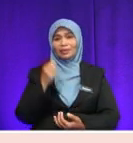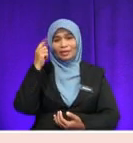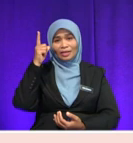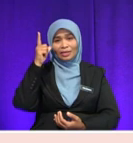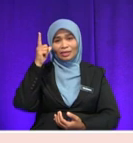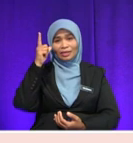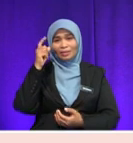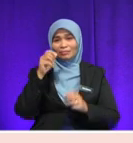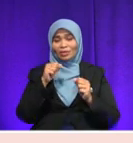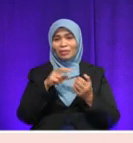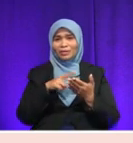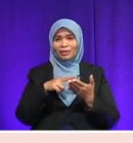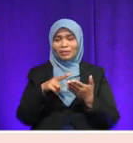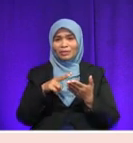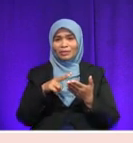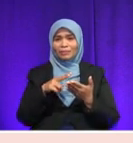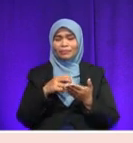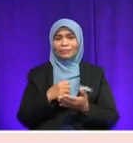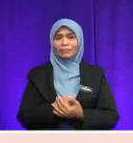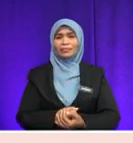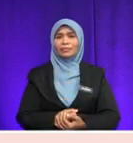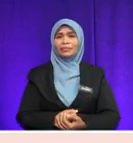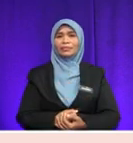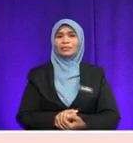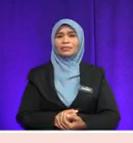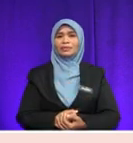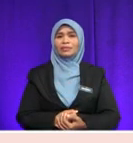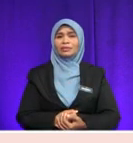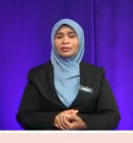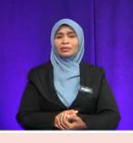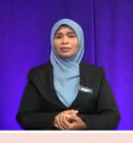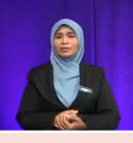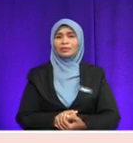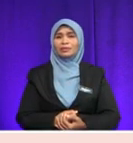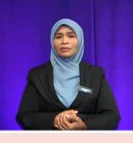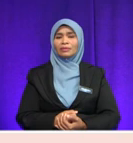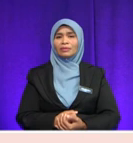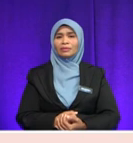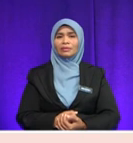oke anak langit perempuan